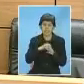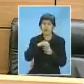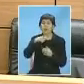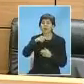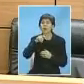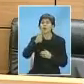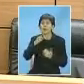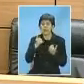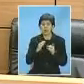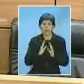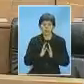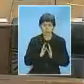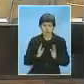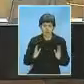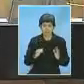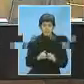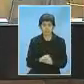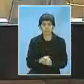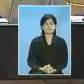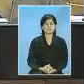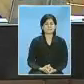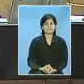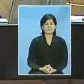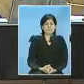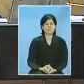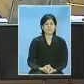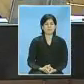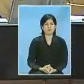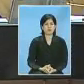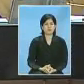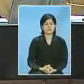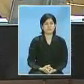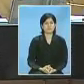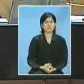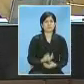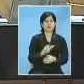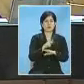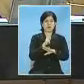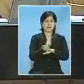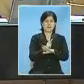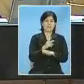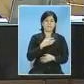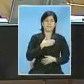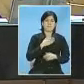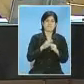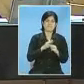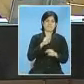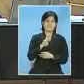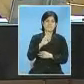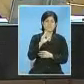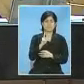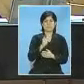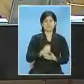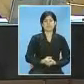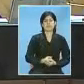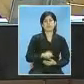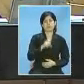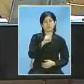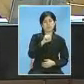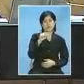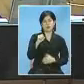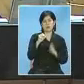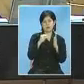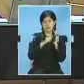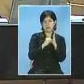ราชบัญญัติฉบับนี้ครับขอบพระคุณครับท่านประธานครับประธานสภาที่เคารพผมวิชาวิชนันท์สมาชิกสภาผู้แทนราษฎร